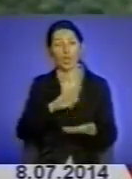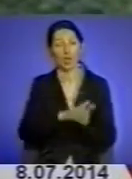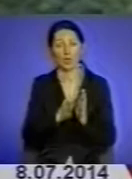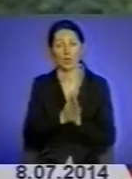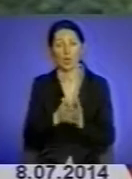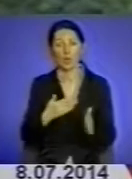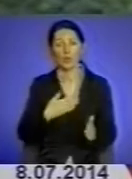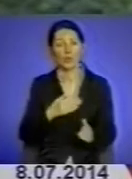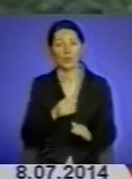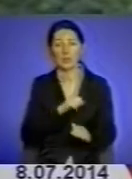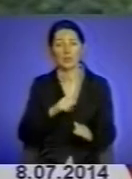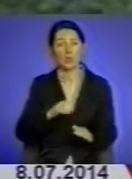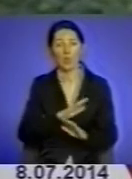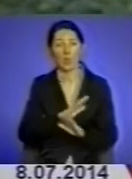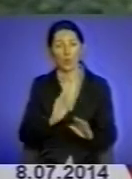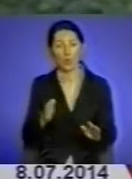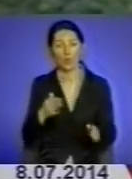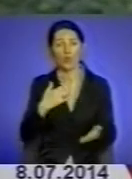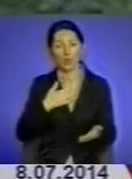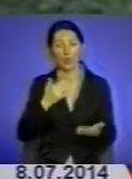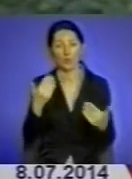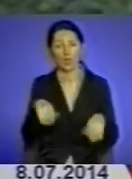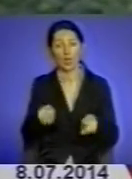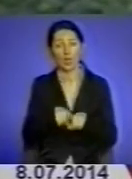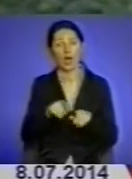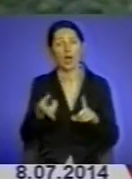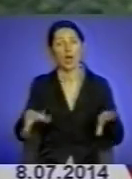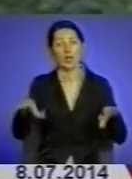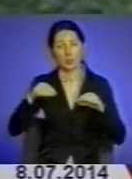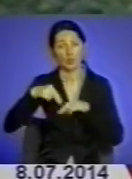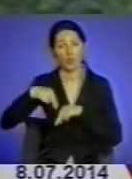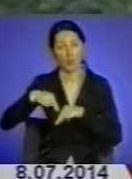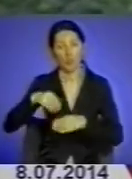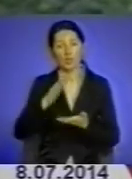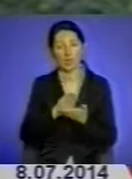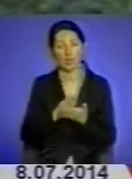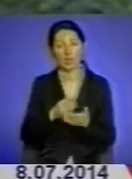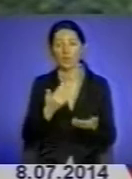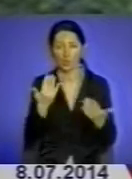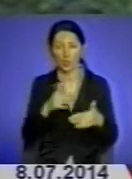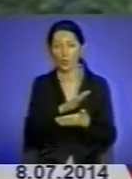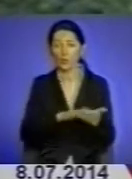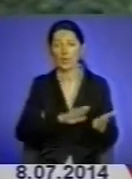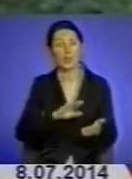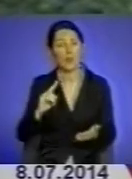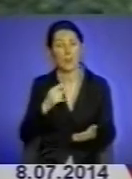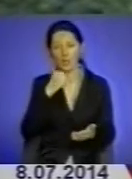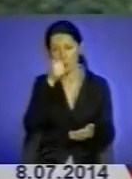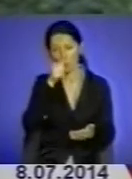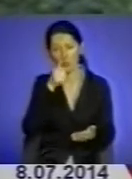будемо. Вже в нас така співпраця налагоджена, вона продовжується вже на перший місяць. Я дуже вдячний